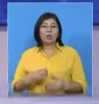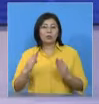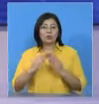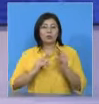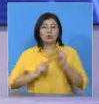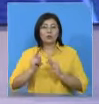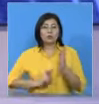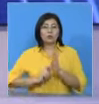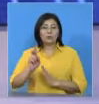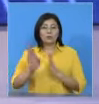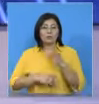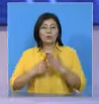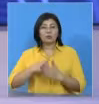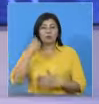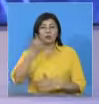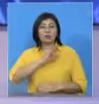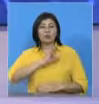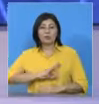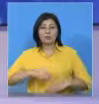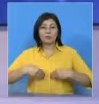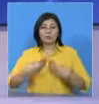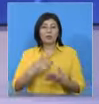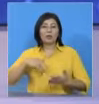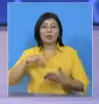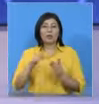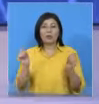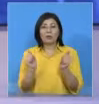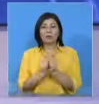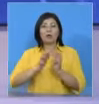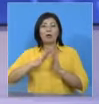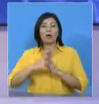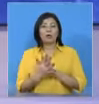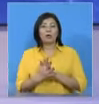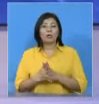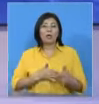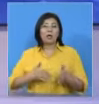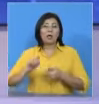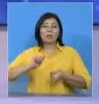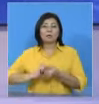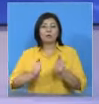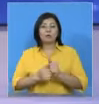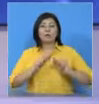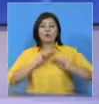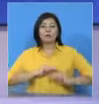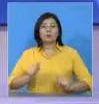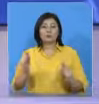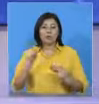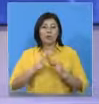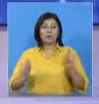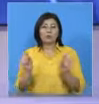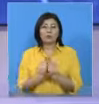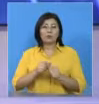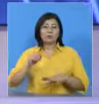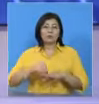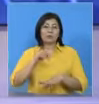басталған. Жыл соңына дейін қолданысқа берілмек. Ал қала маңындағы ауылдарда асфальт төсеу жұмысы аяқталып келеді. Облыс басшысы мен қала